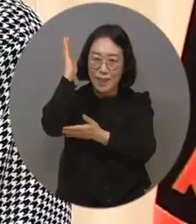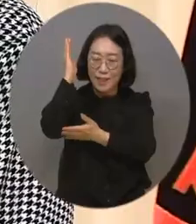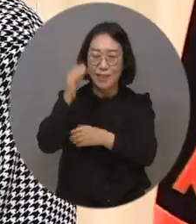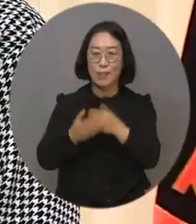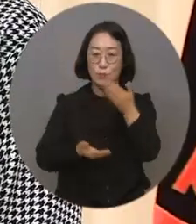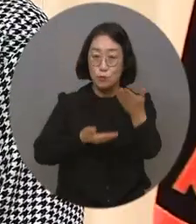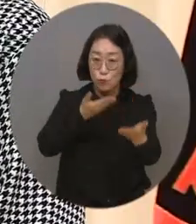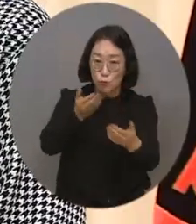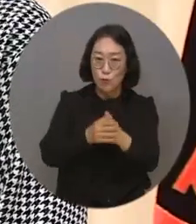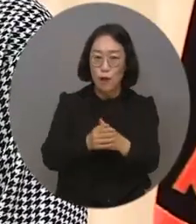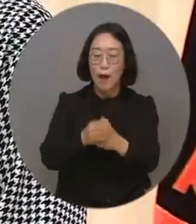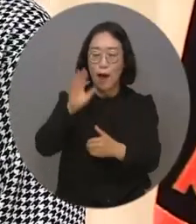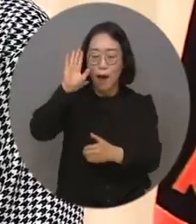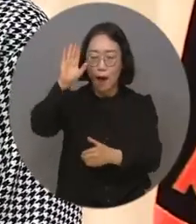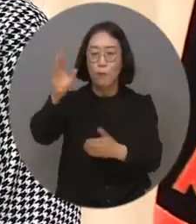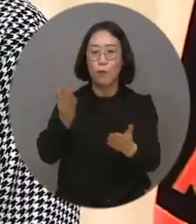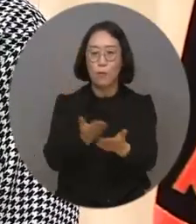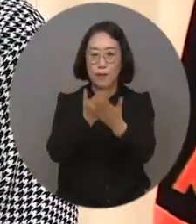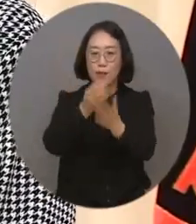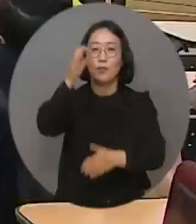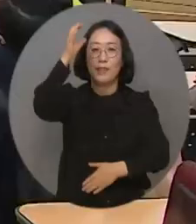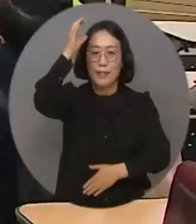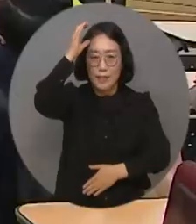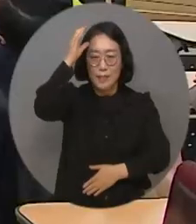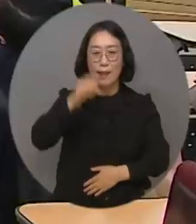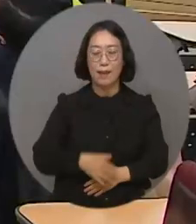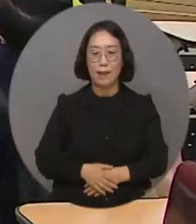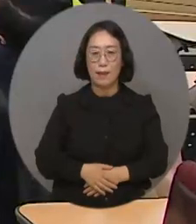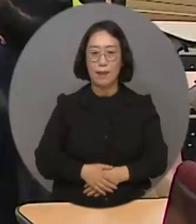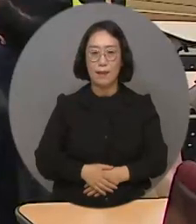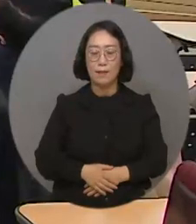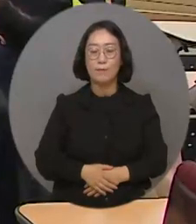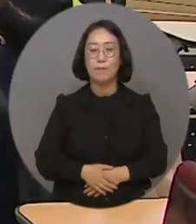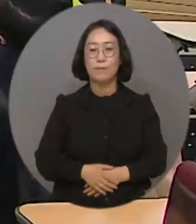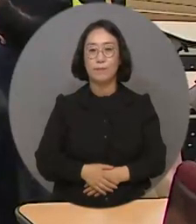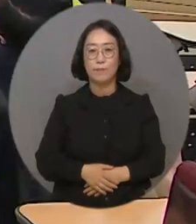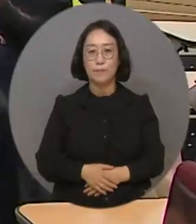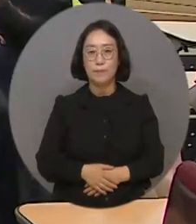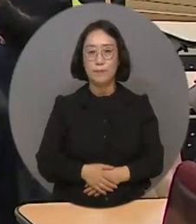앞으로의 발전을 응원하는 시간을 가졌습니다. 복지TV 뉴스 박순용입니다.